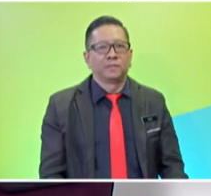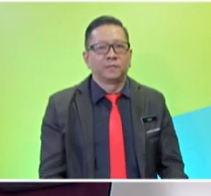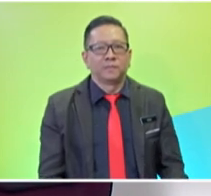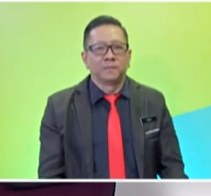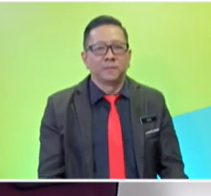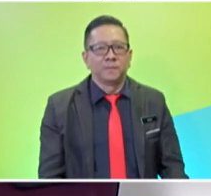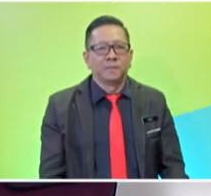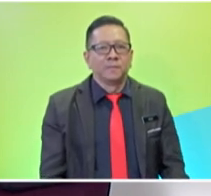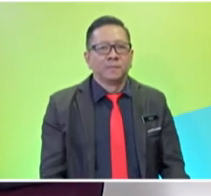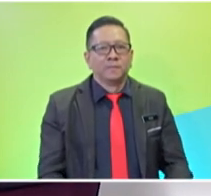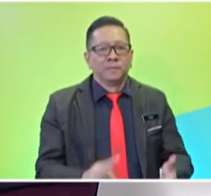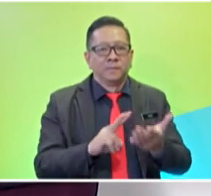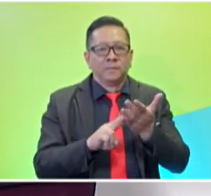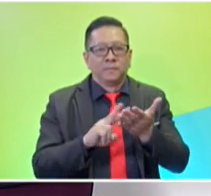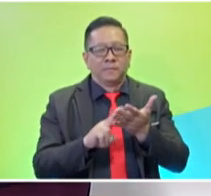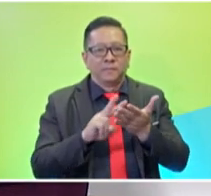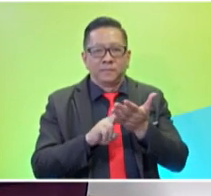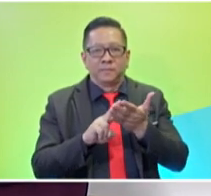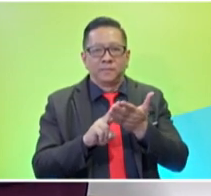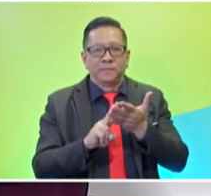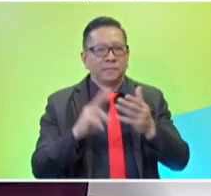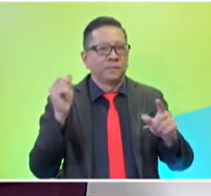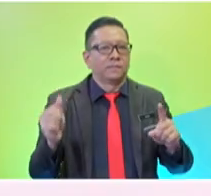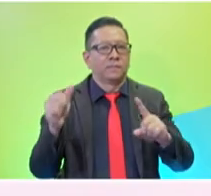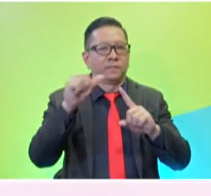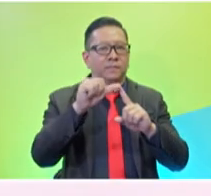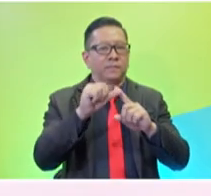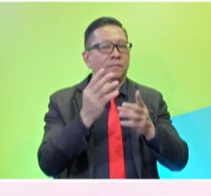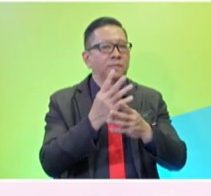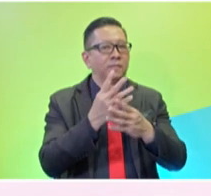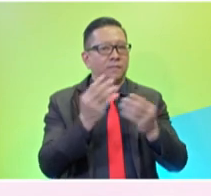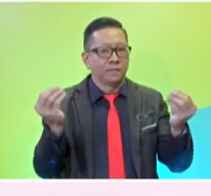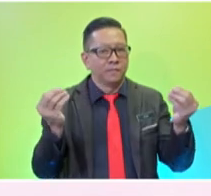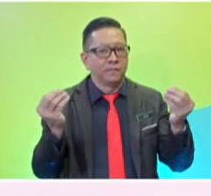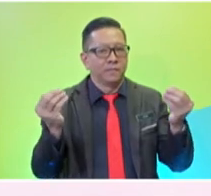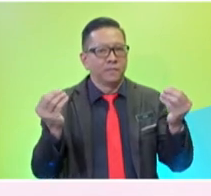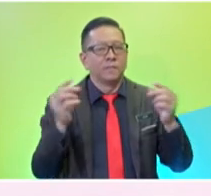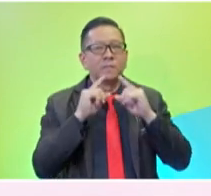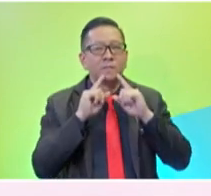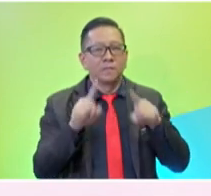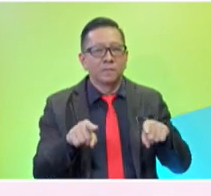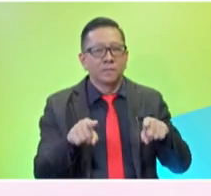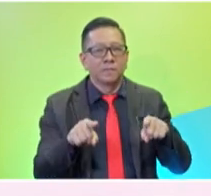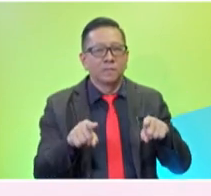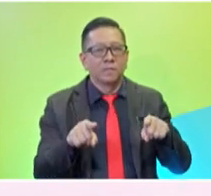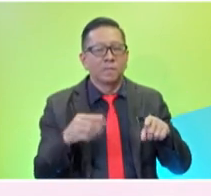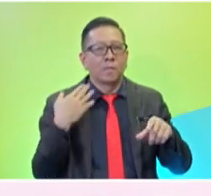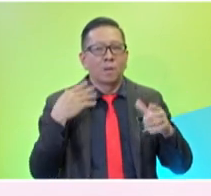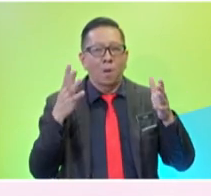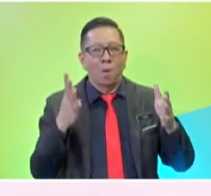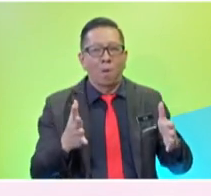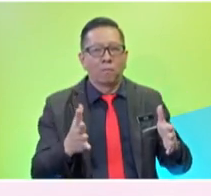saya bacakan dulu kisahmu juga arahannya adalah Selesaikan masalah berikut seorang tukang kebun mengambil